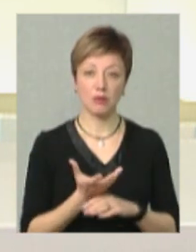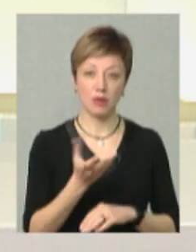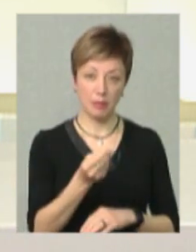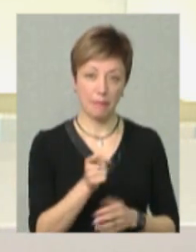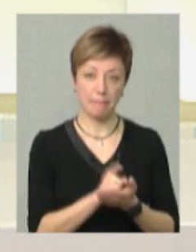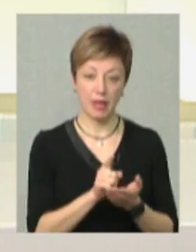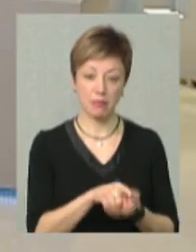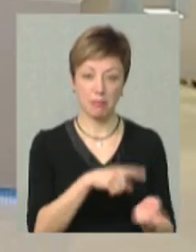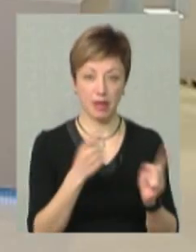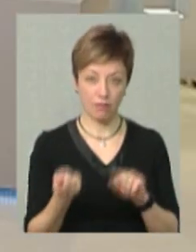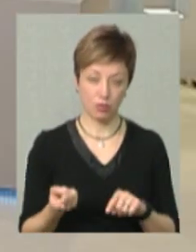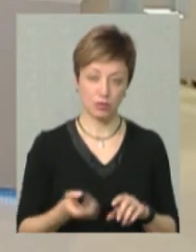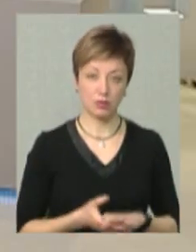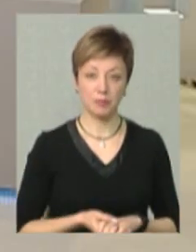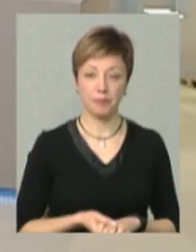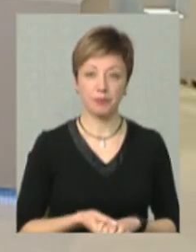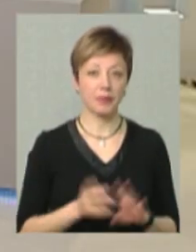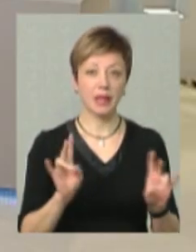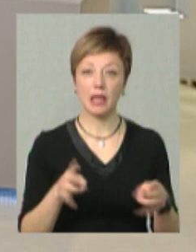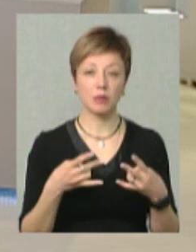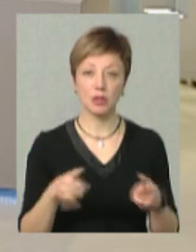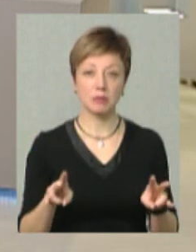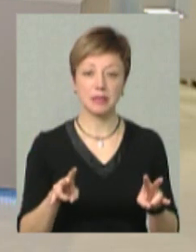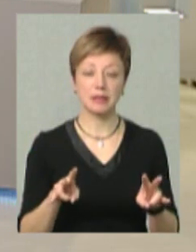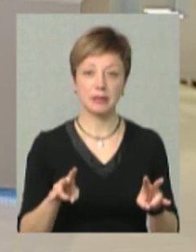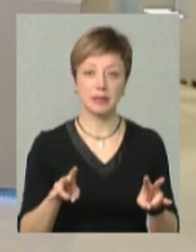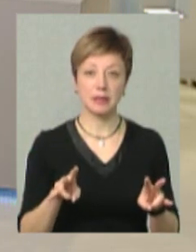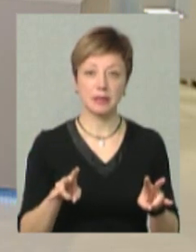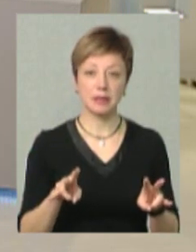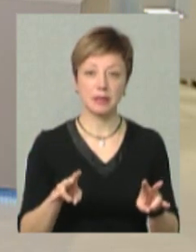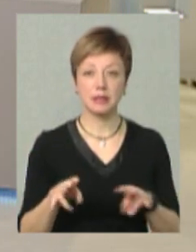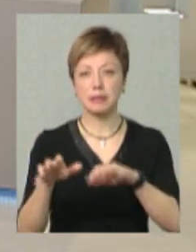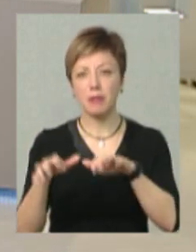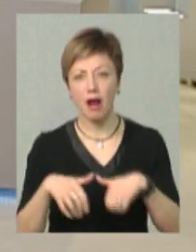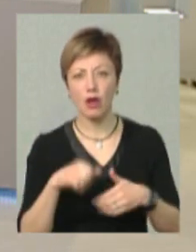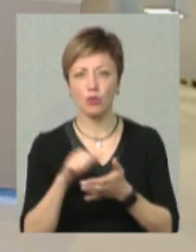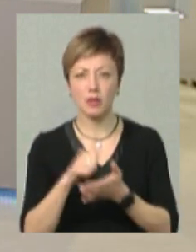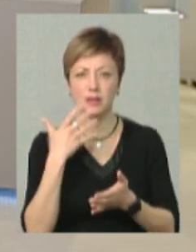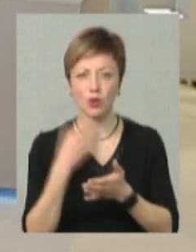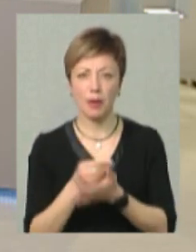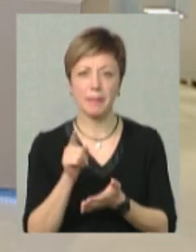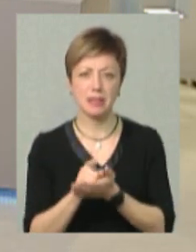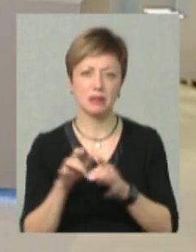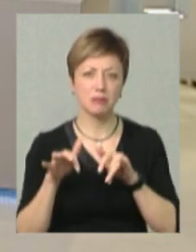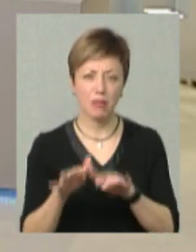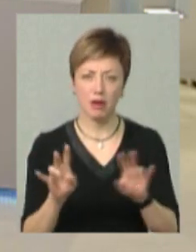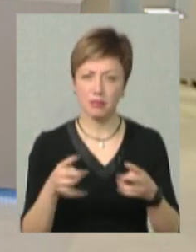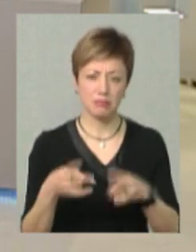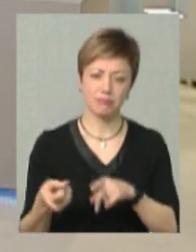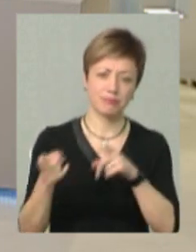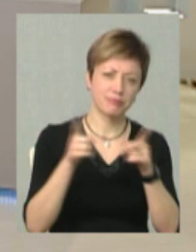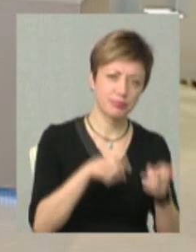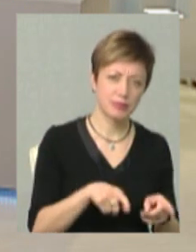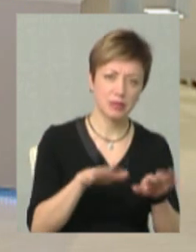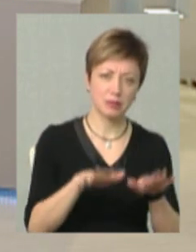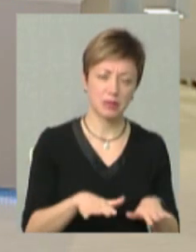виплата пенсії переводиться на цей рахунок в банку. Що їй не потрібно забирати матеріали чи документи своєї пенсійної справи, переводити до